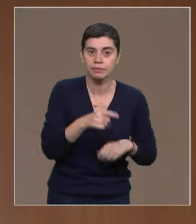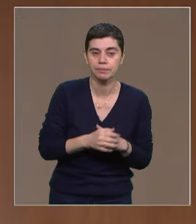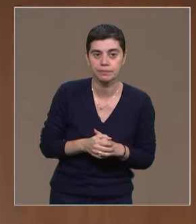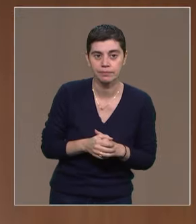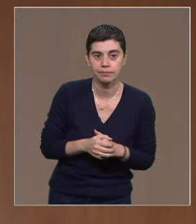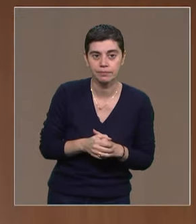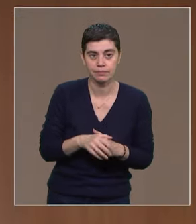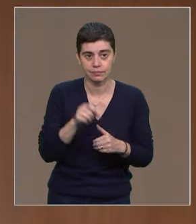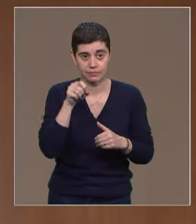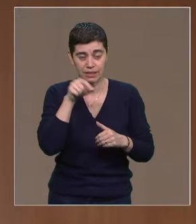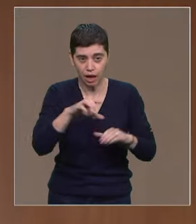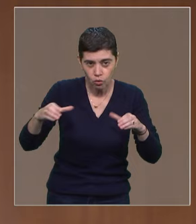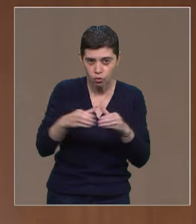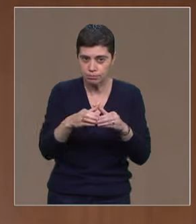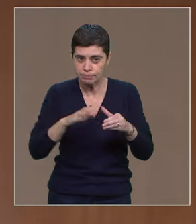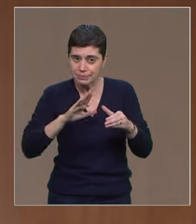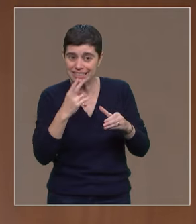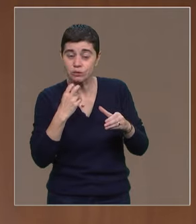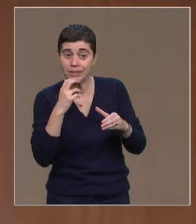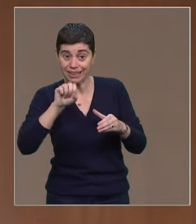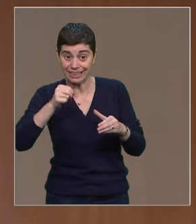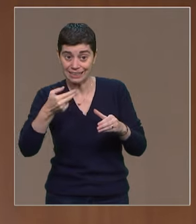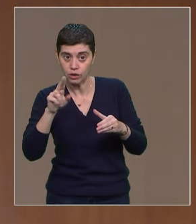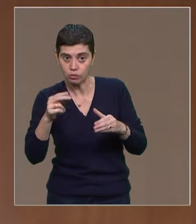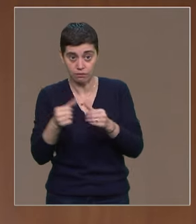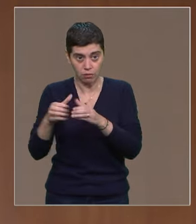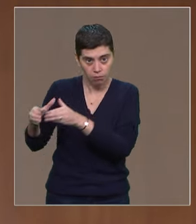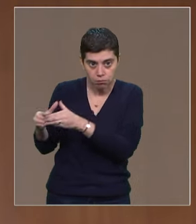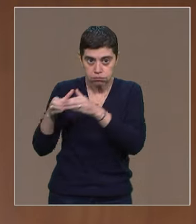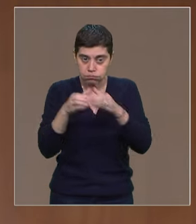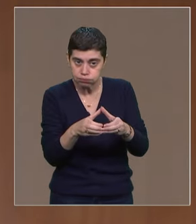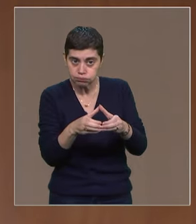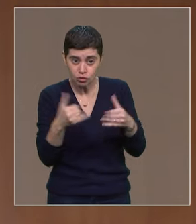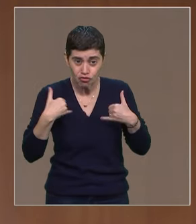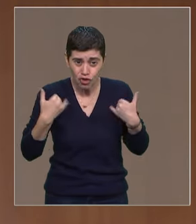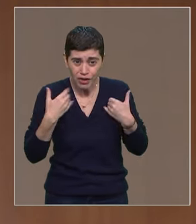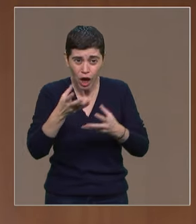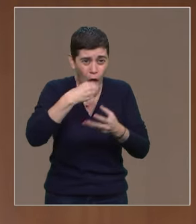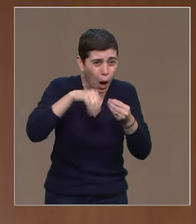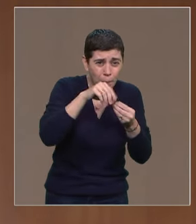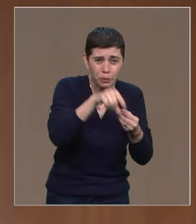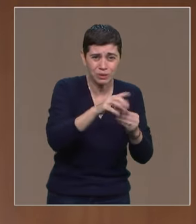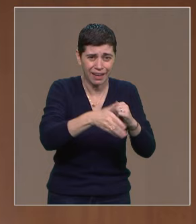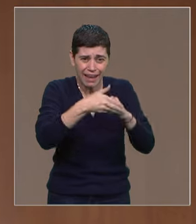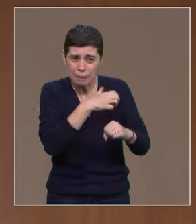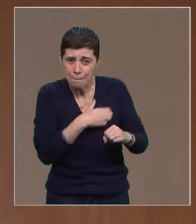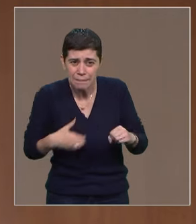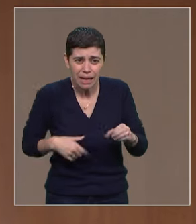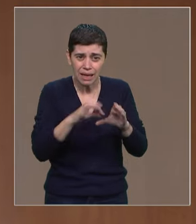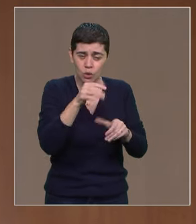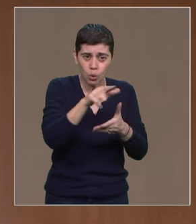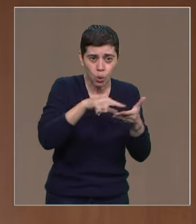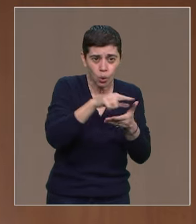de ces brigades citoyennes SNU, nos jeunes ont pu venir en renfort des maires, des élus locaux, une fois les